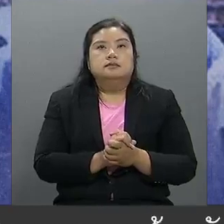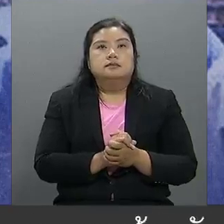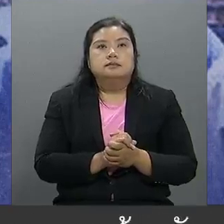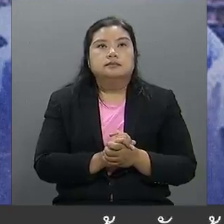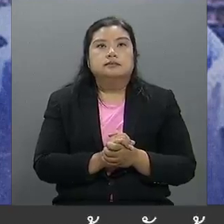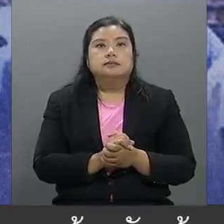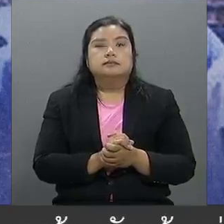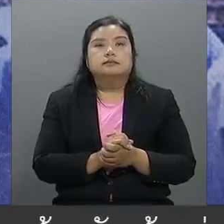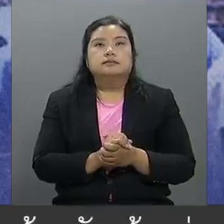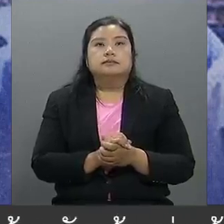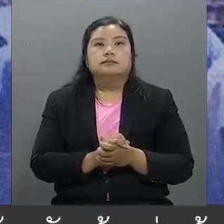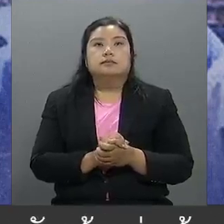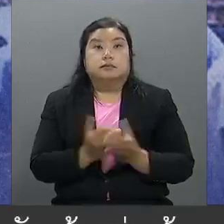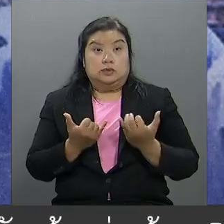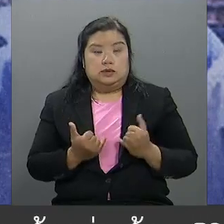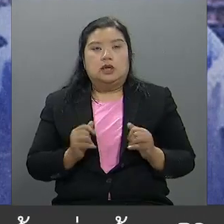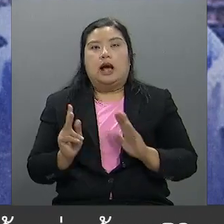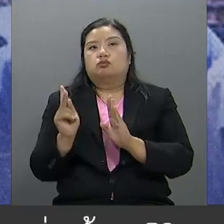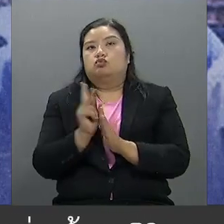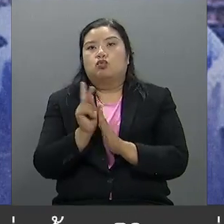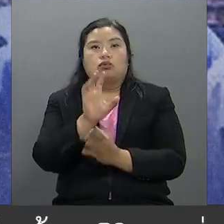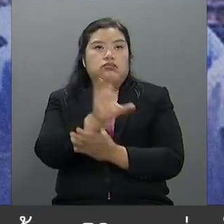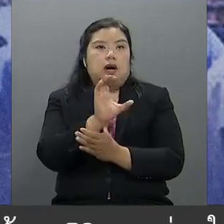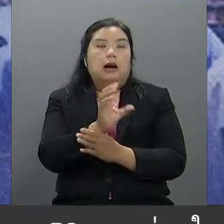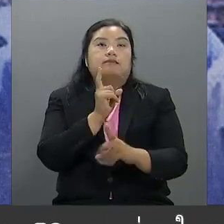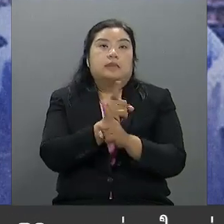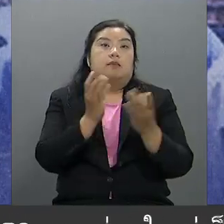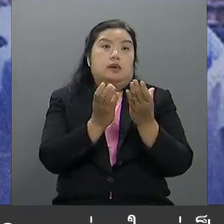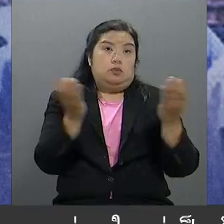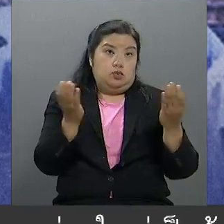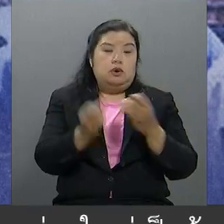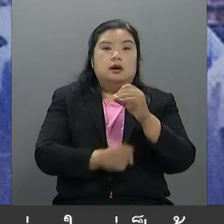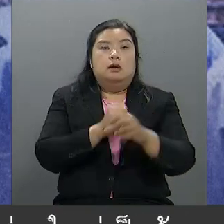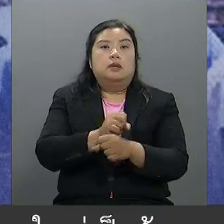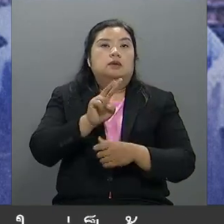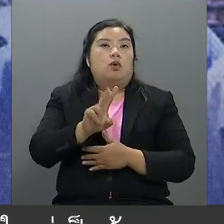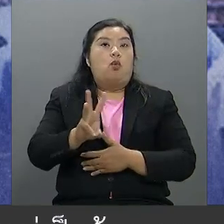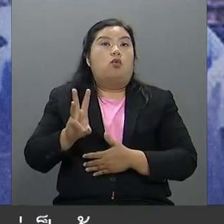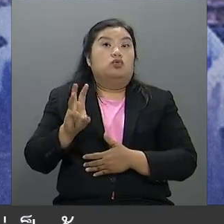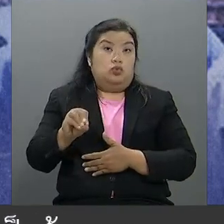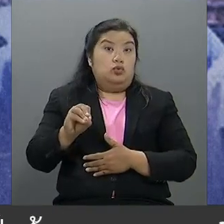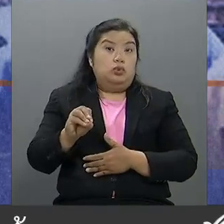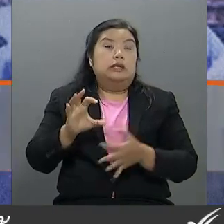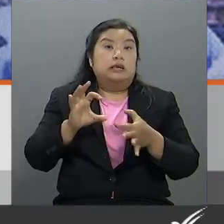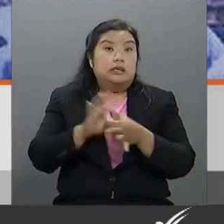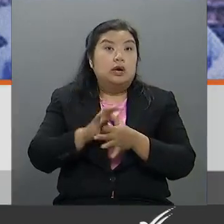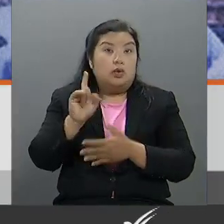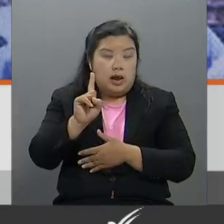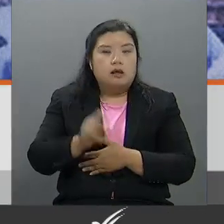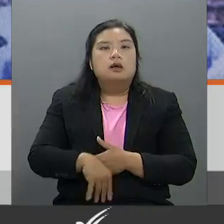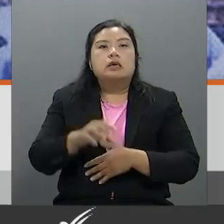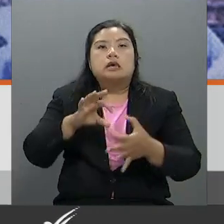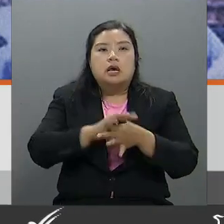ด้วยข้อบังคับการประชุมสภาและรัฐธรรมนูญปี2560ที่เปิดทางเอาไว้สำหรับครม.ผู้นำฝ่ายค้านหรือส.